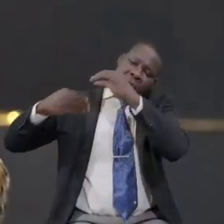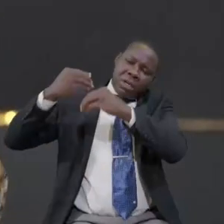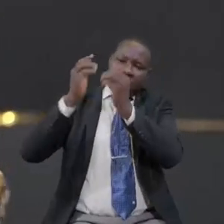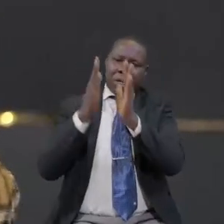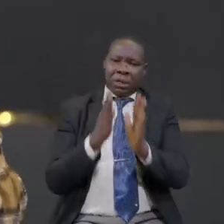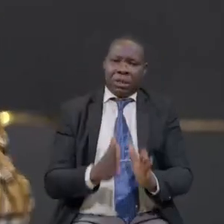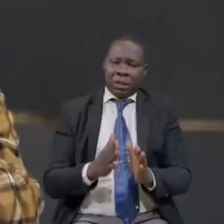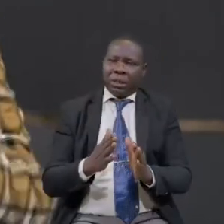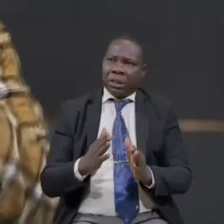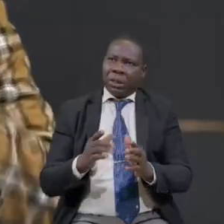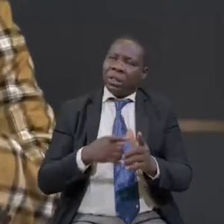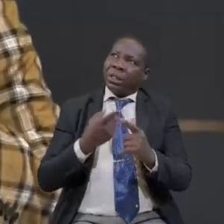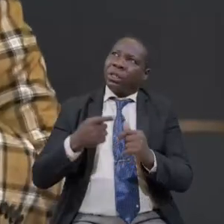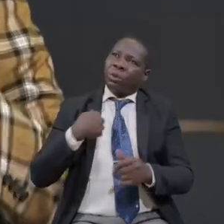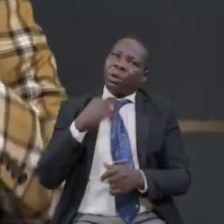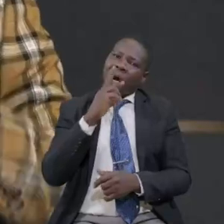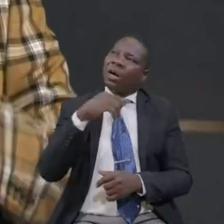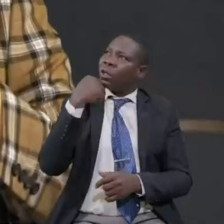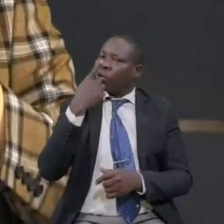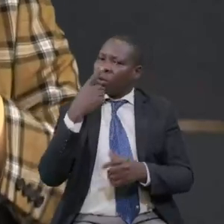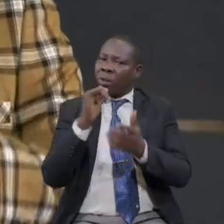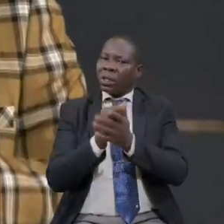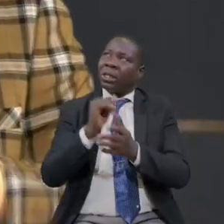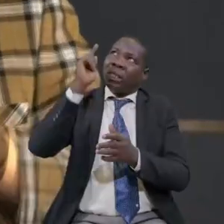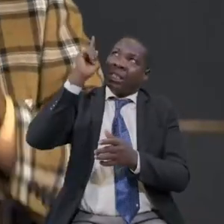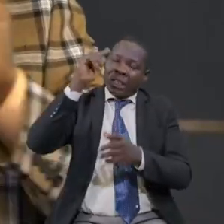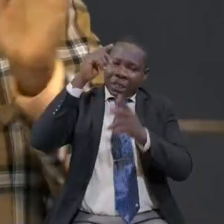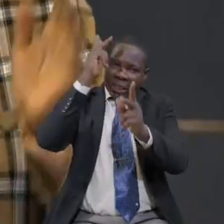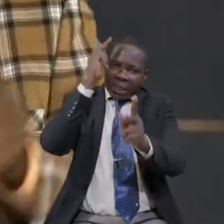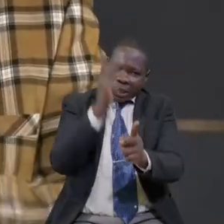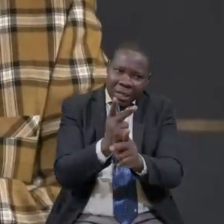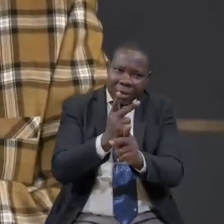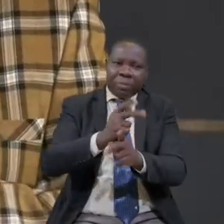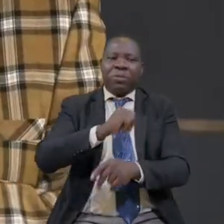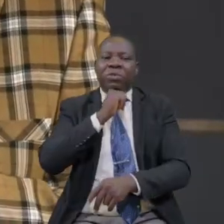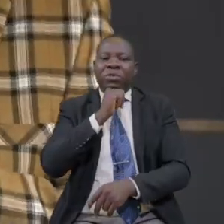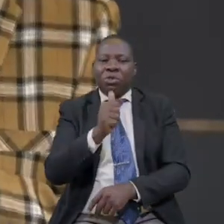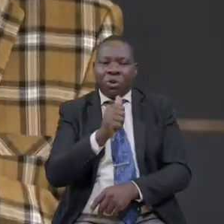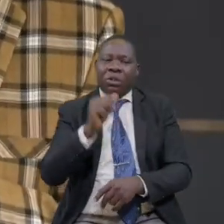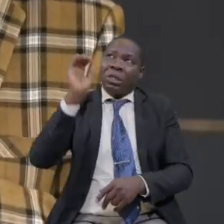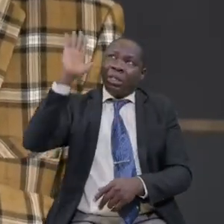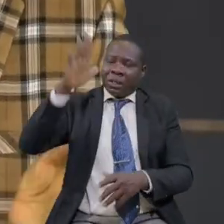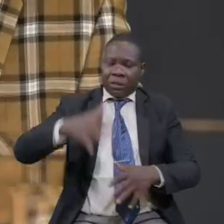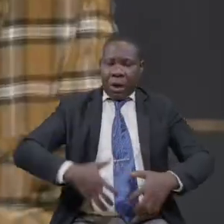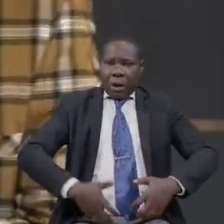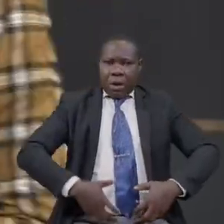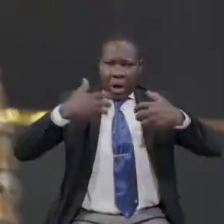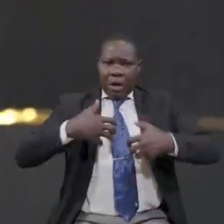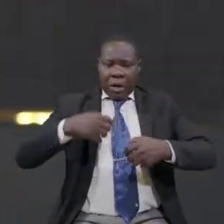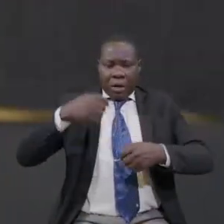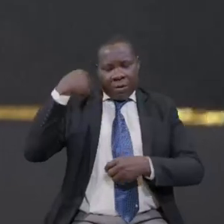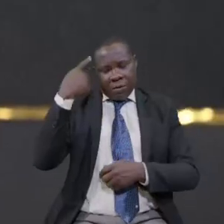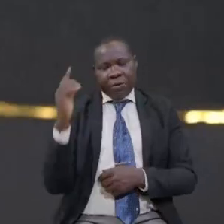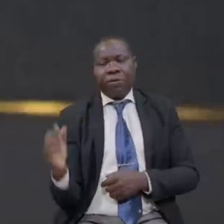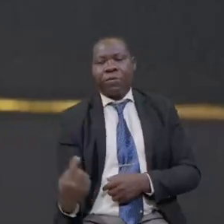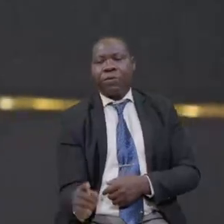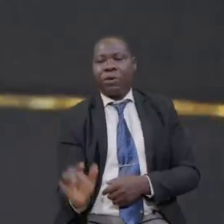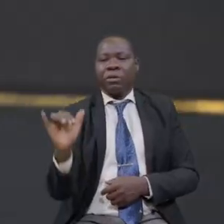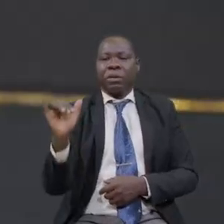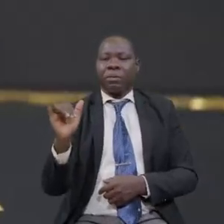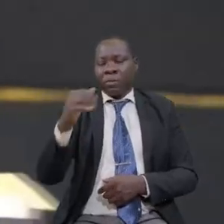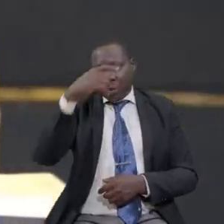s'est dit qu'il ne garde pas sa colère à toujours,